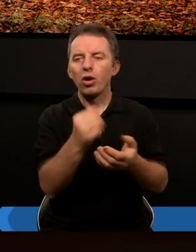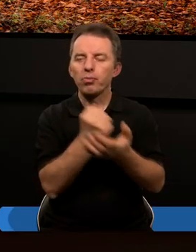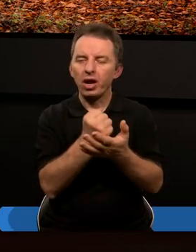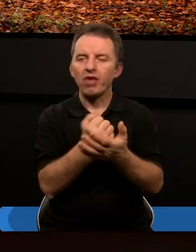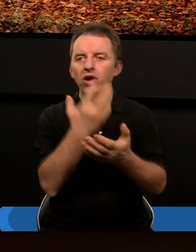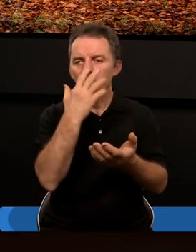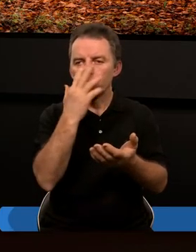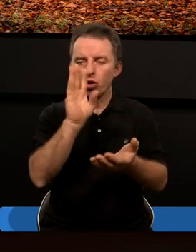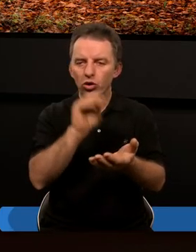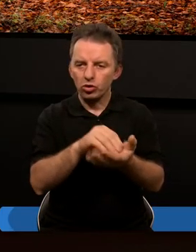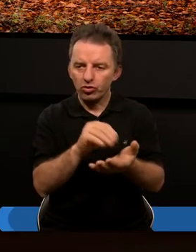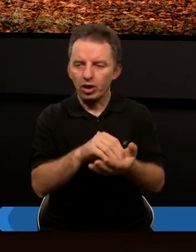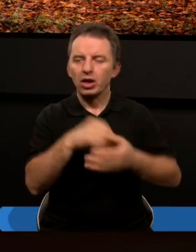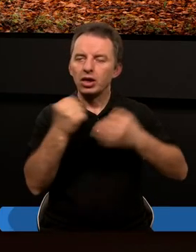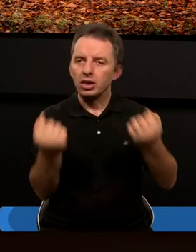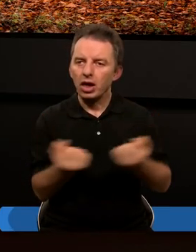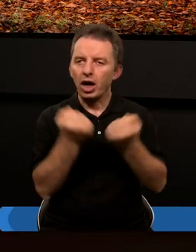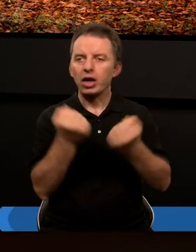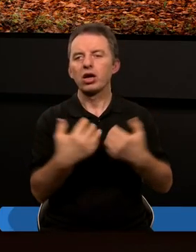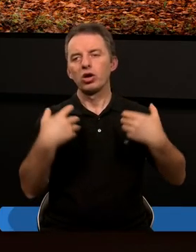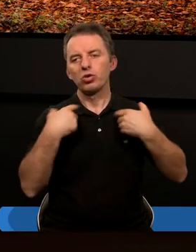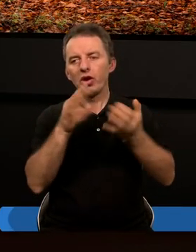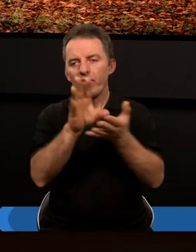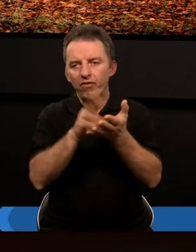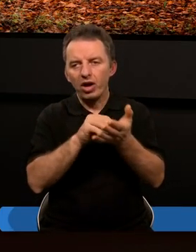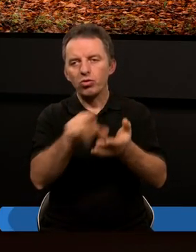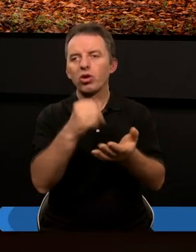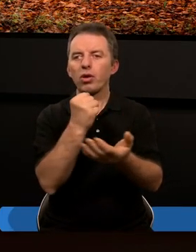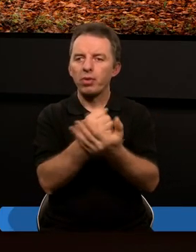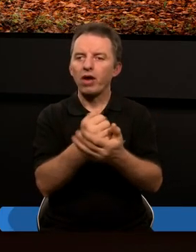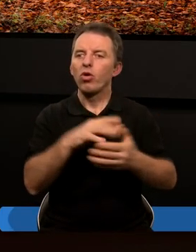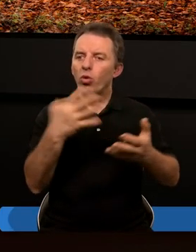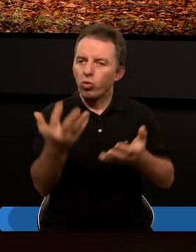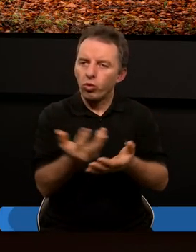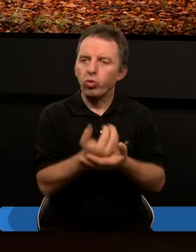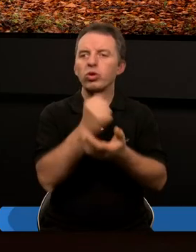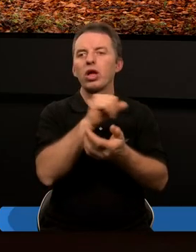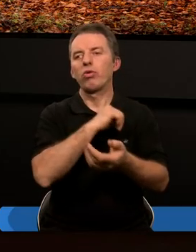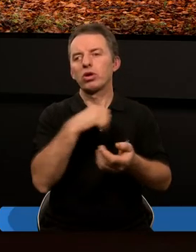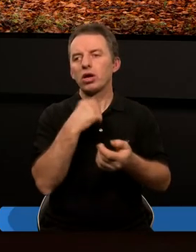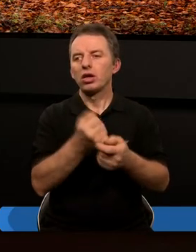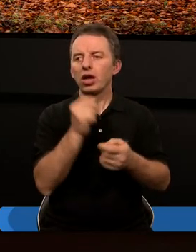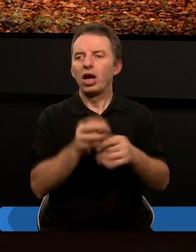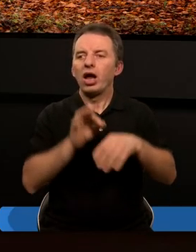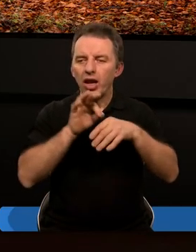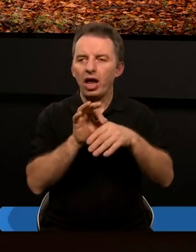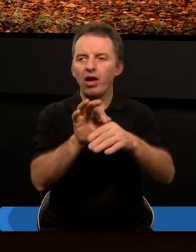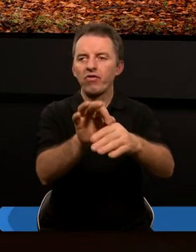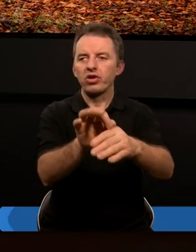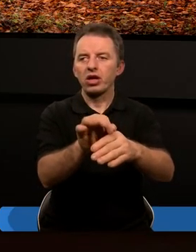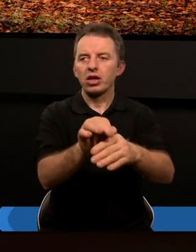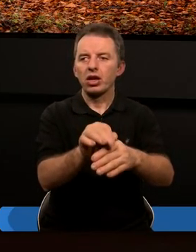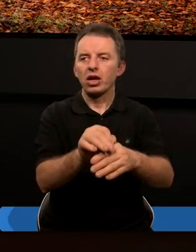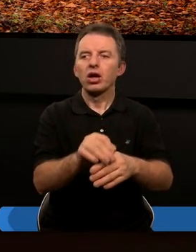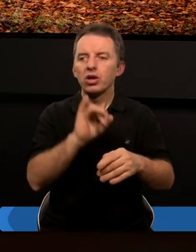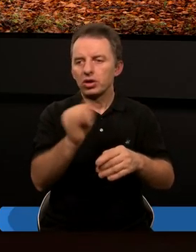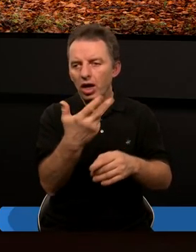doświadczył, kiedy starał się żyć według tego prawa, to okazało się, że ja nad jego